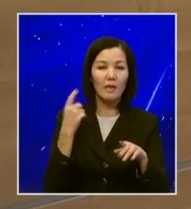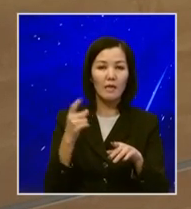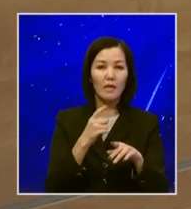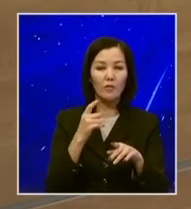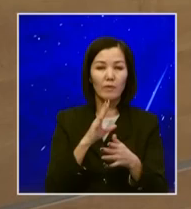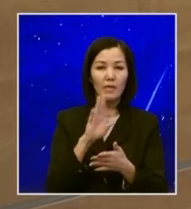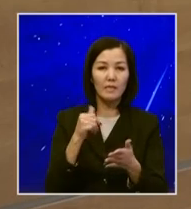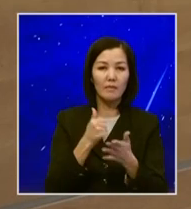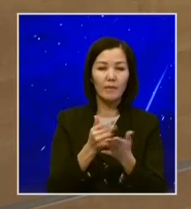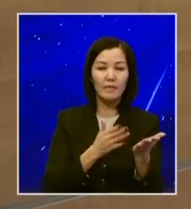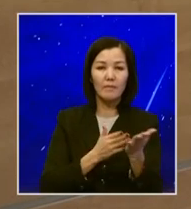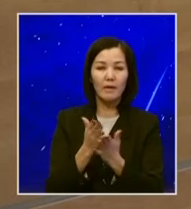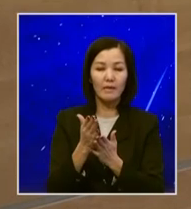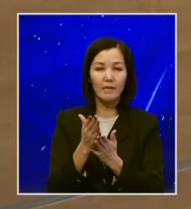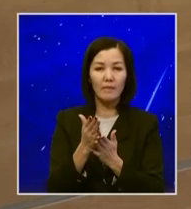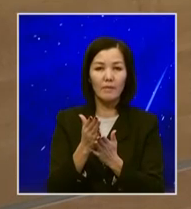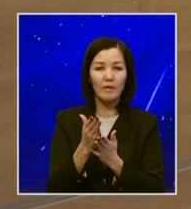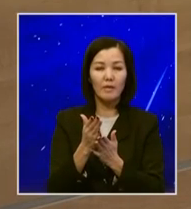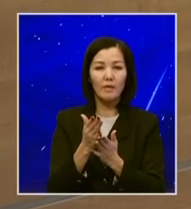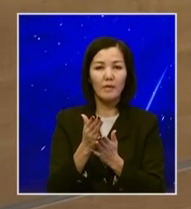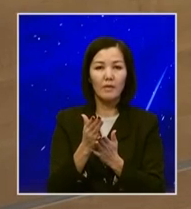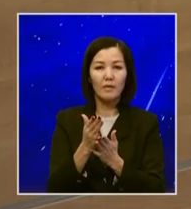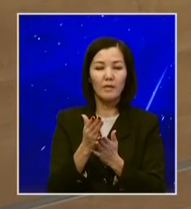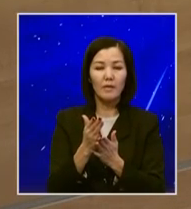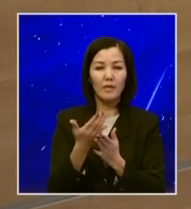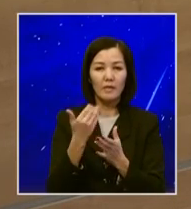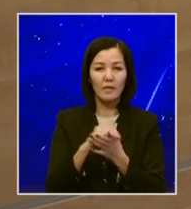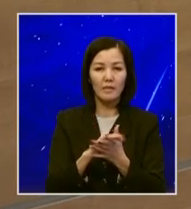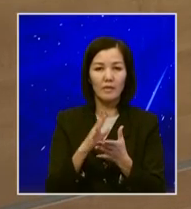деп бағытталып, сол жаңа сол мәселені көтеріп отырмыз.